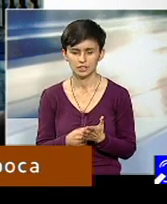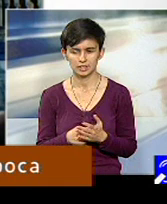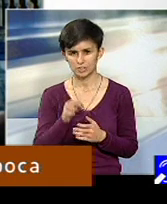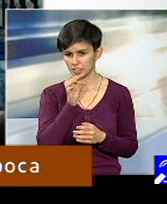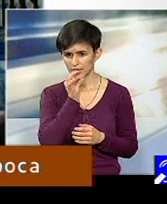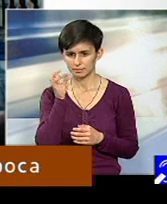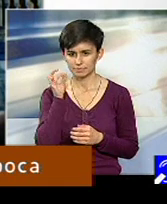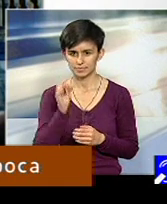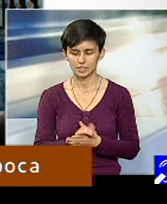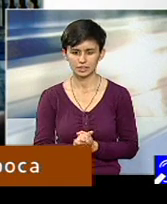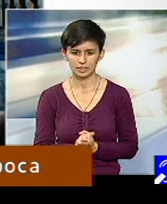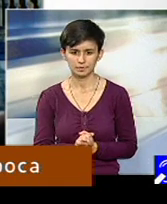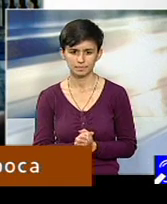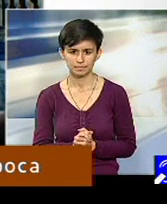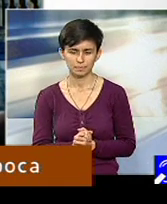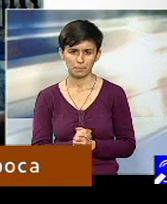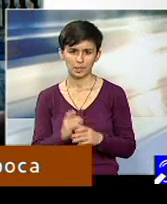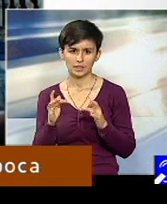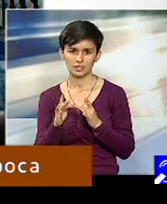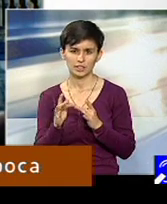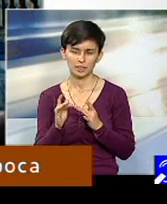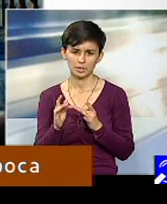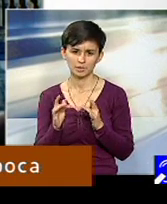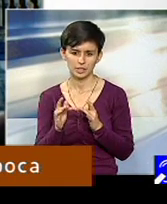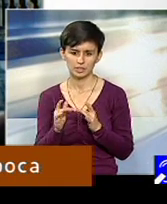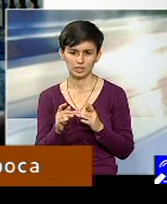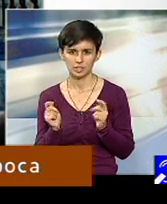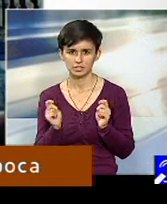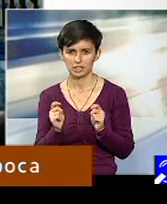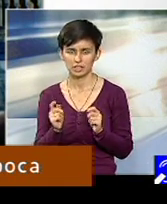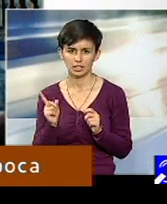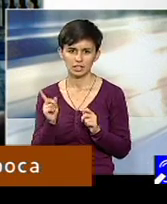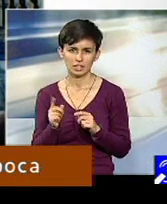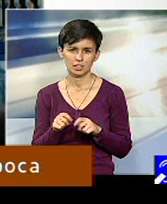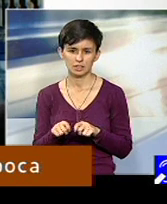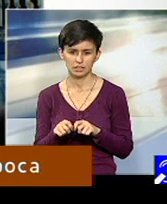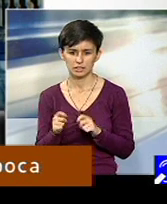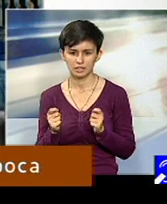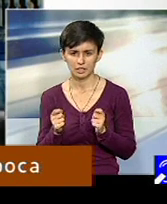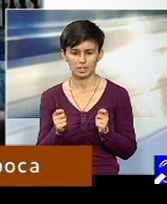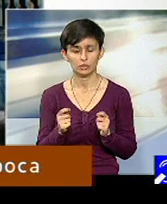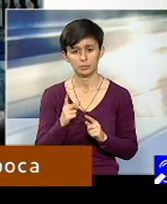de multe ori meciul este oprit dacă sună vreun telefon mobil sau se întâmplă